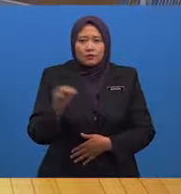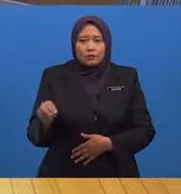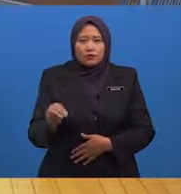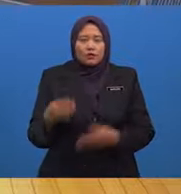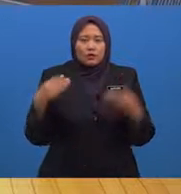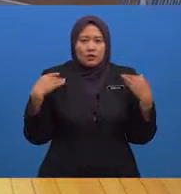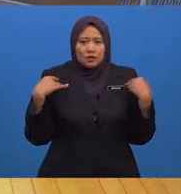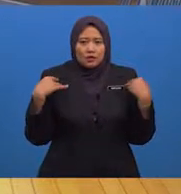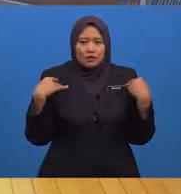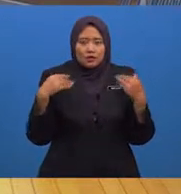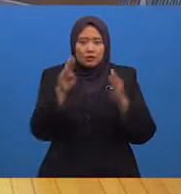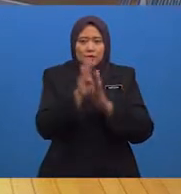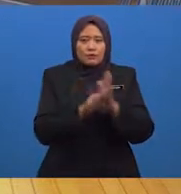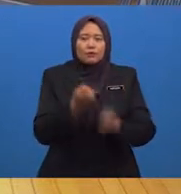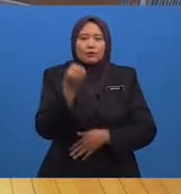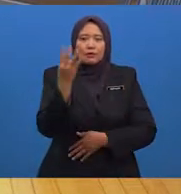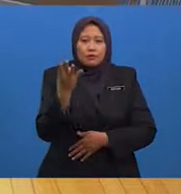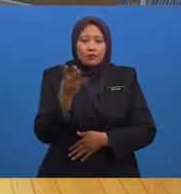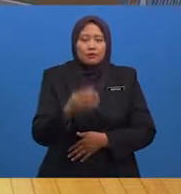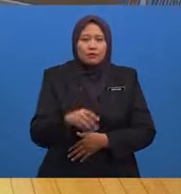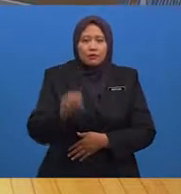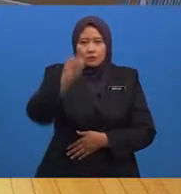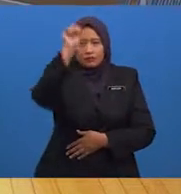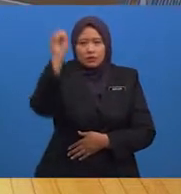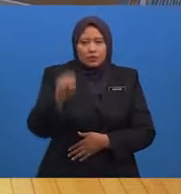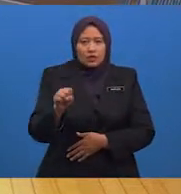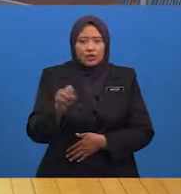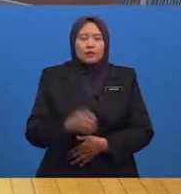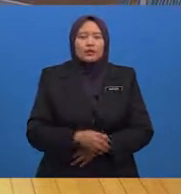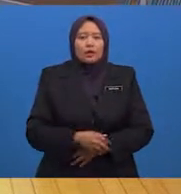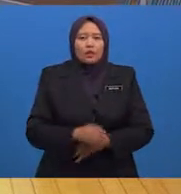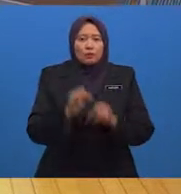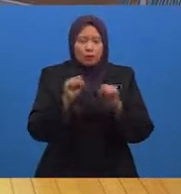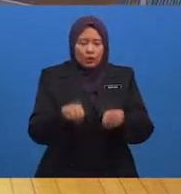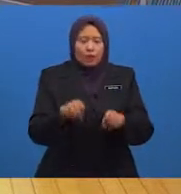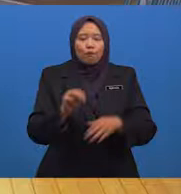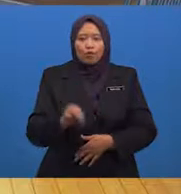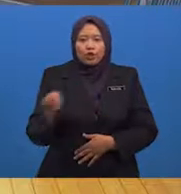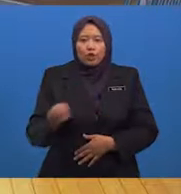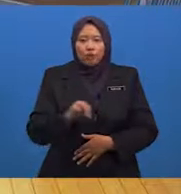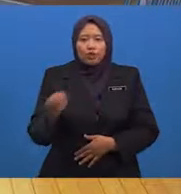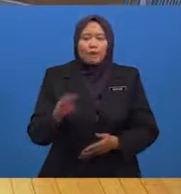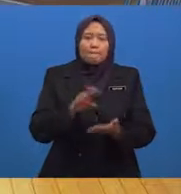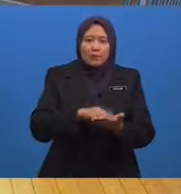Terdapat beberapa persoalan dalam drama ini yang akan murid-murid pelajari.